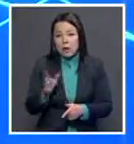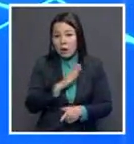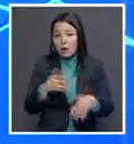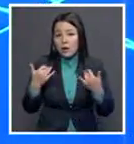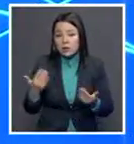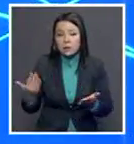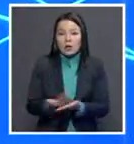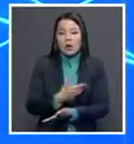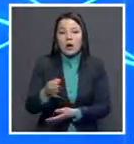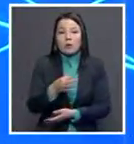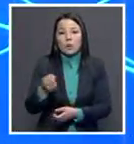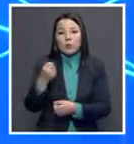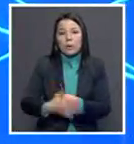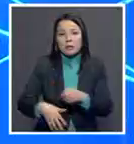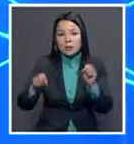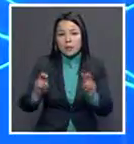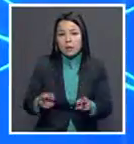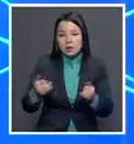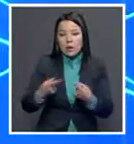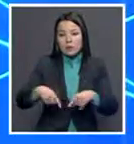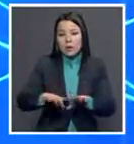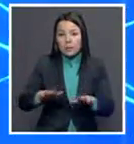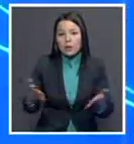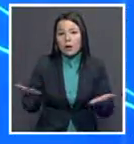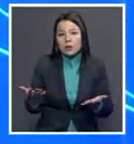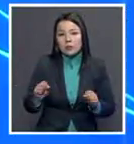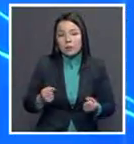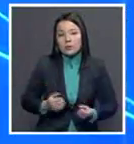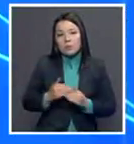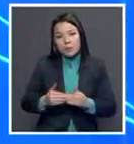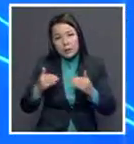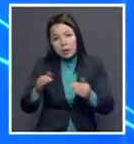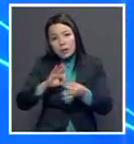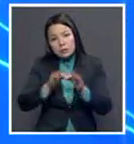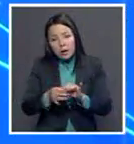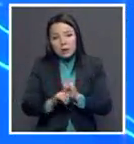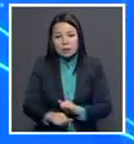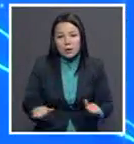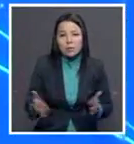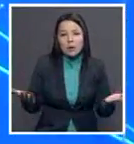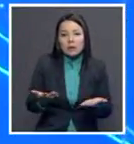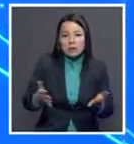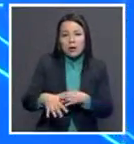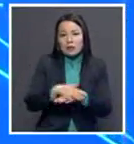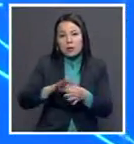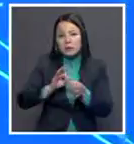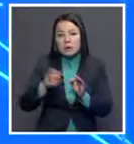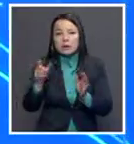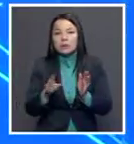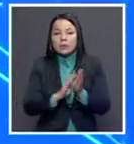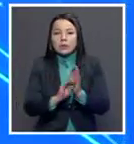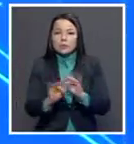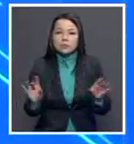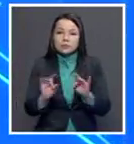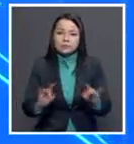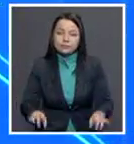қайта аудан орталығы болуы бүгінде өңі қашқан өңірге қандай серпін береді? Аймақты дамытудың жоспары қандай? Тілші Амангелді Сейтхан біліп